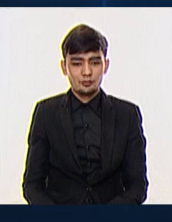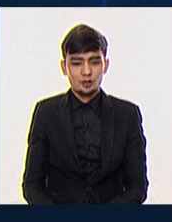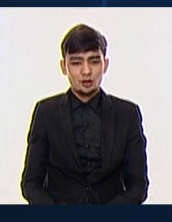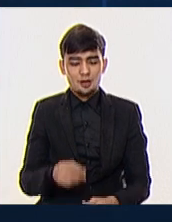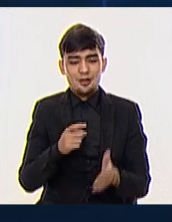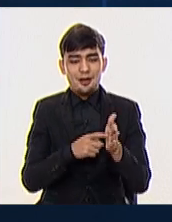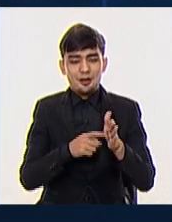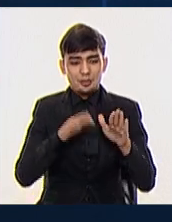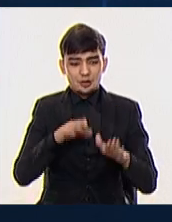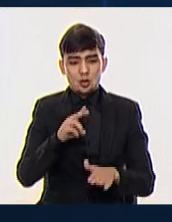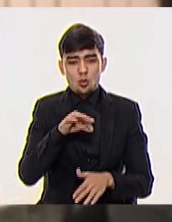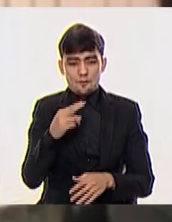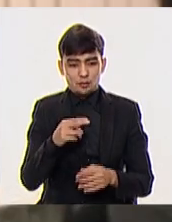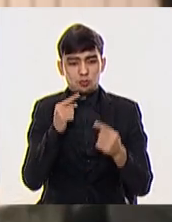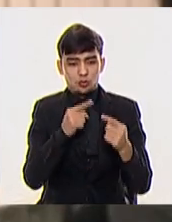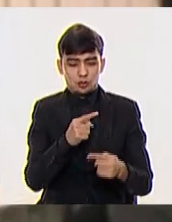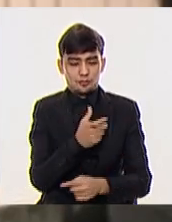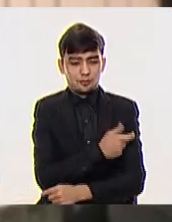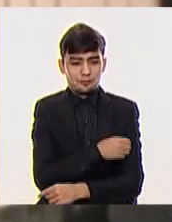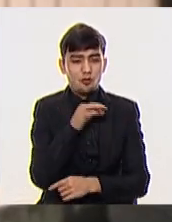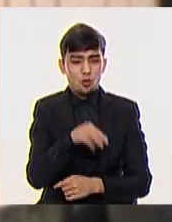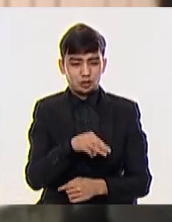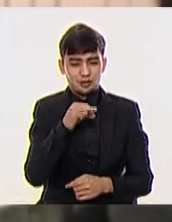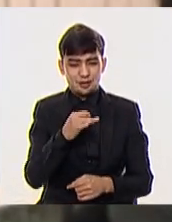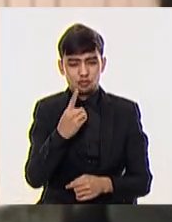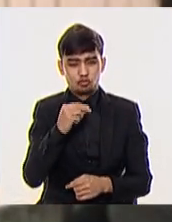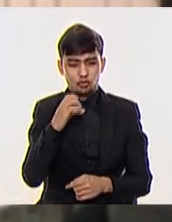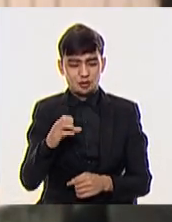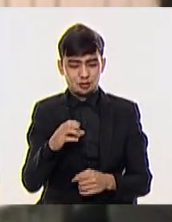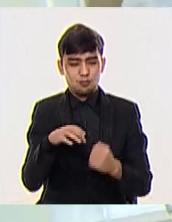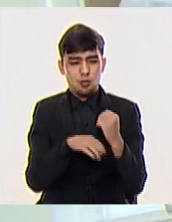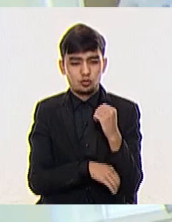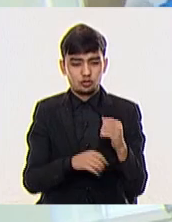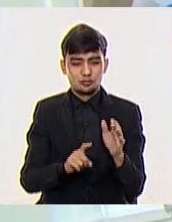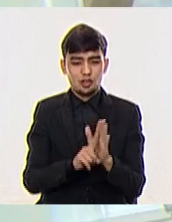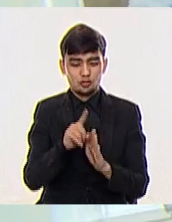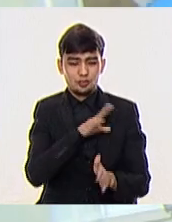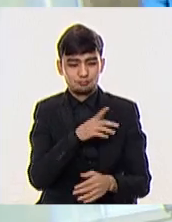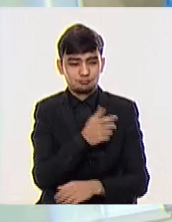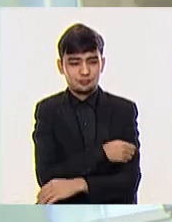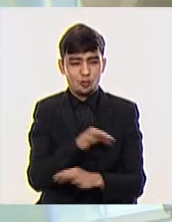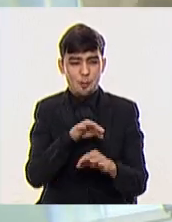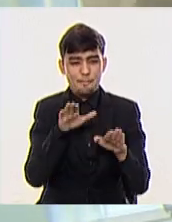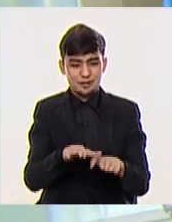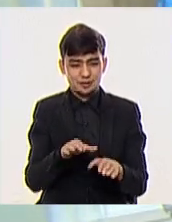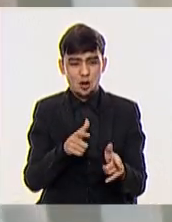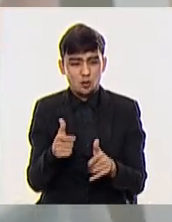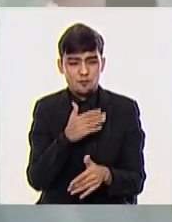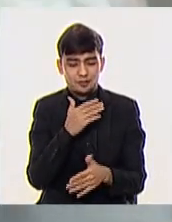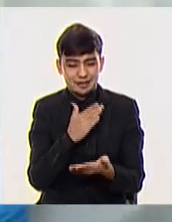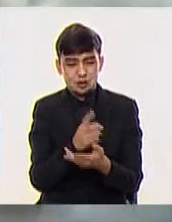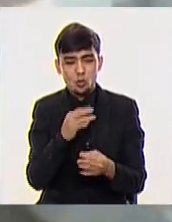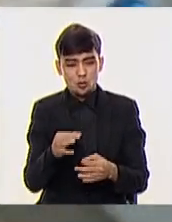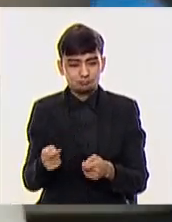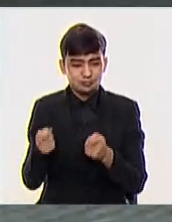Ал Қарағандыда ковидке қарсы екпе науқаны 1 сағатқа кеш басталды. Бұған дейін екпе салатын орындар дайын болғанмен